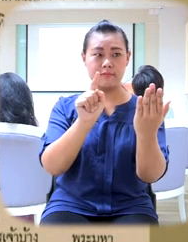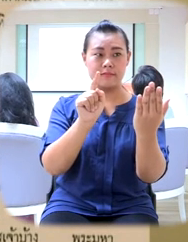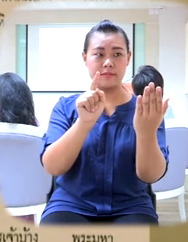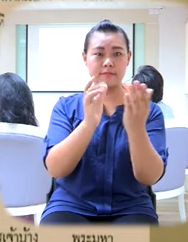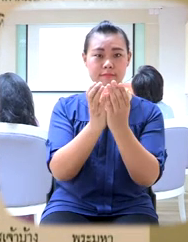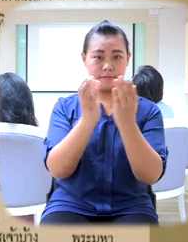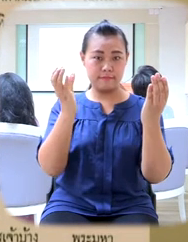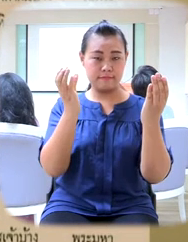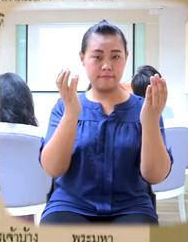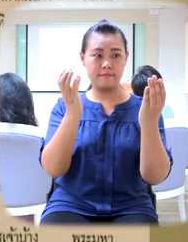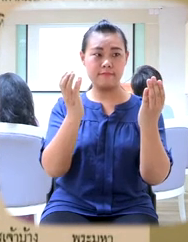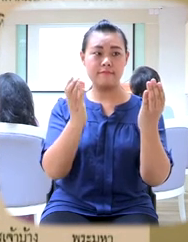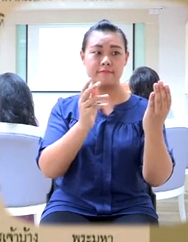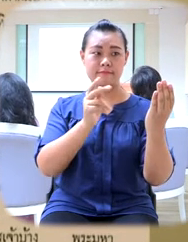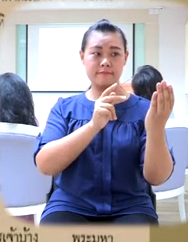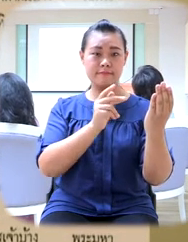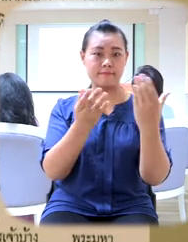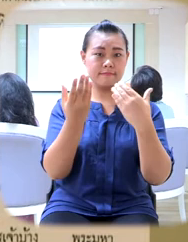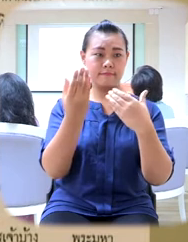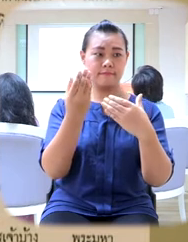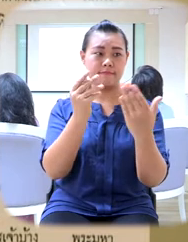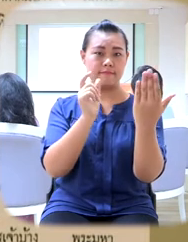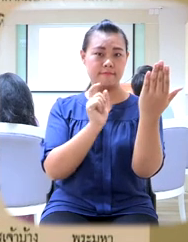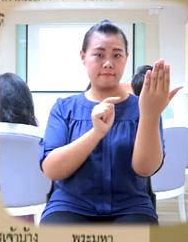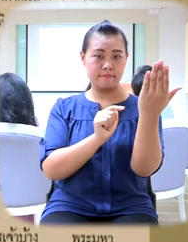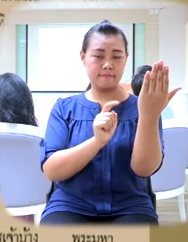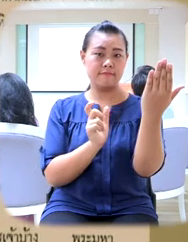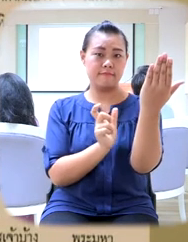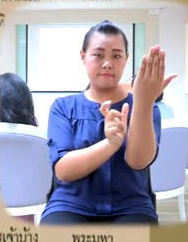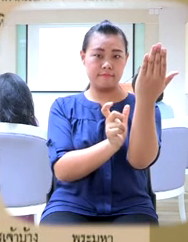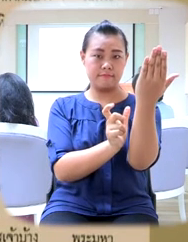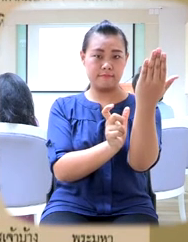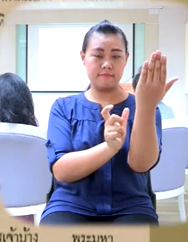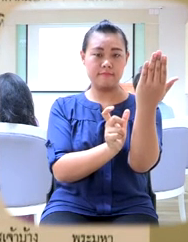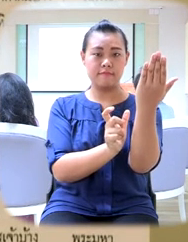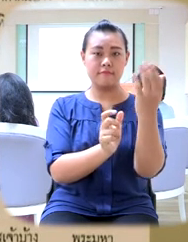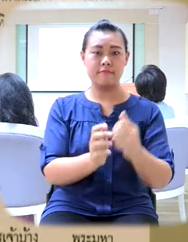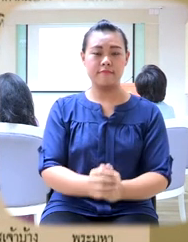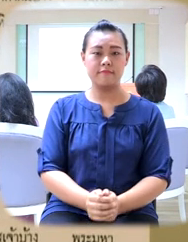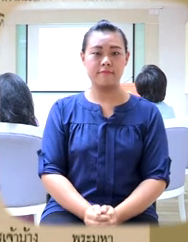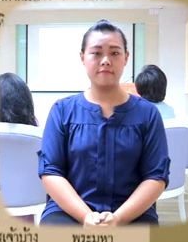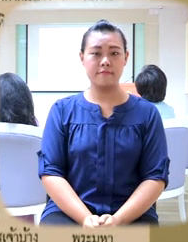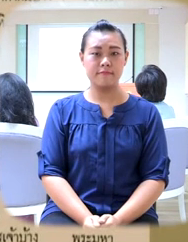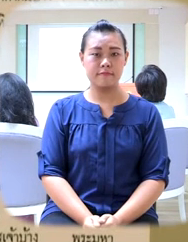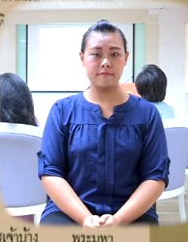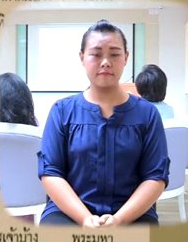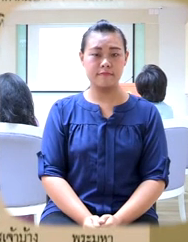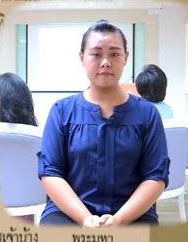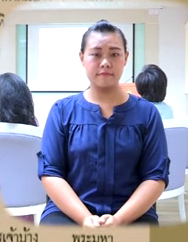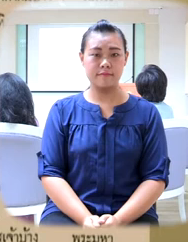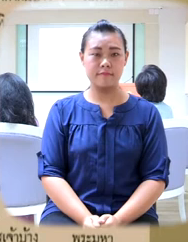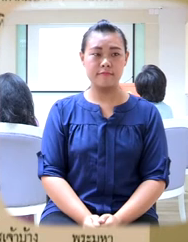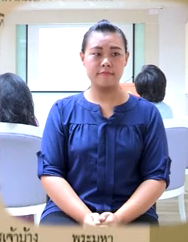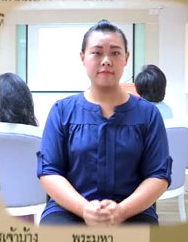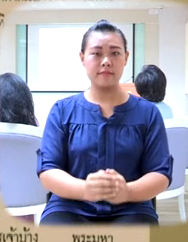าพระอภิธรรมาวดานก็มีบ้างอันนี้จะเป็นรายชื่อคัมภีร์ซึ่งสิ่งที่น่าสนใจก็คือสัทธรรมสังคหะนั้นเขียนเป็น